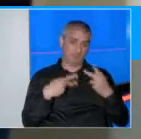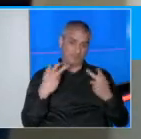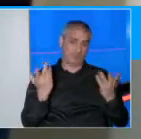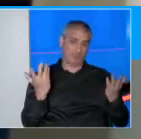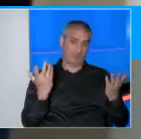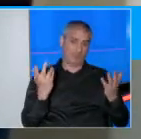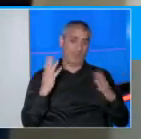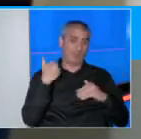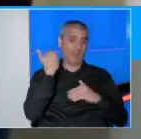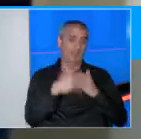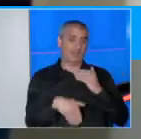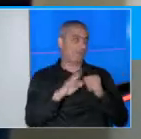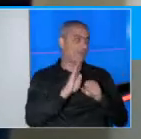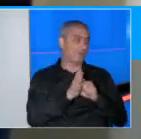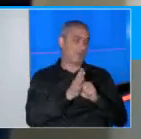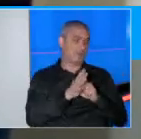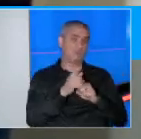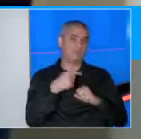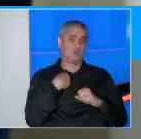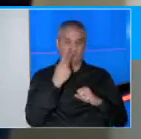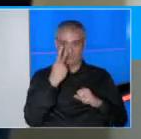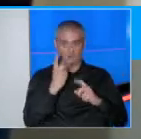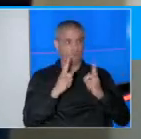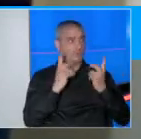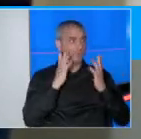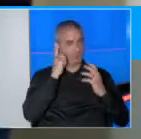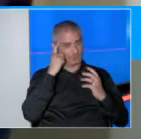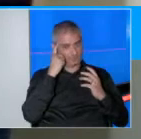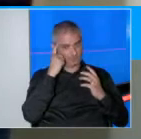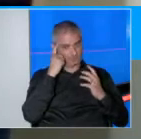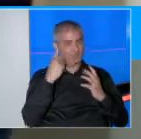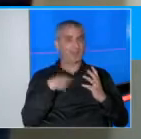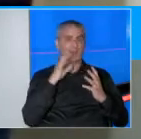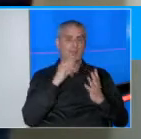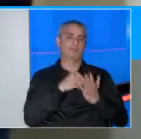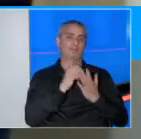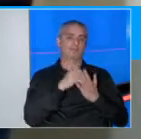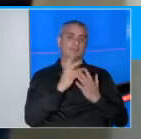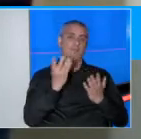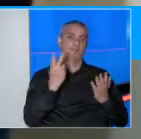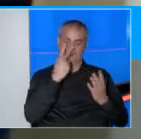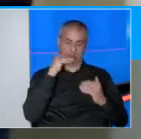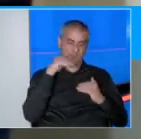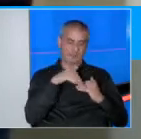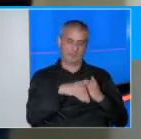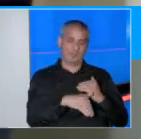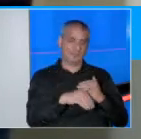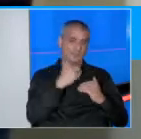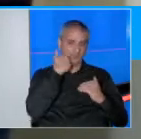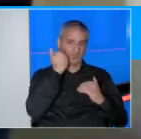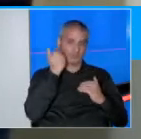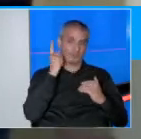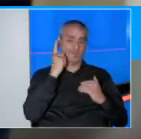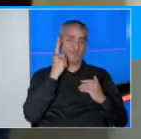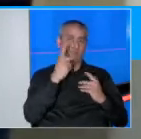למה שנקרא אחרי הקורונה, ופה אנחנו רואים תופעה מאוד מאוד מדהיגה. אנחנו עדיין ממשיכים לראות את הירידה בקרב המבוגרים,